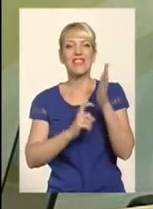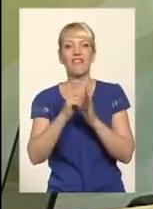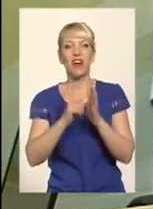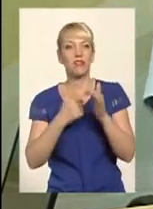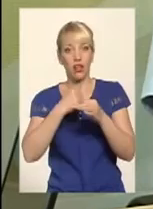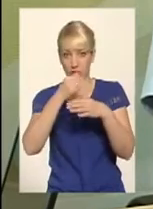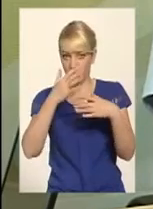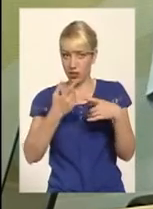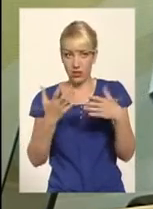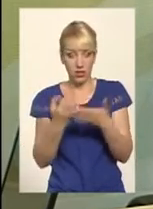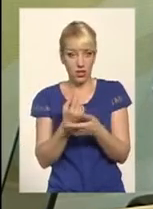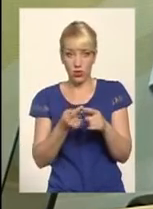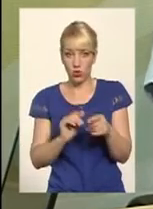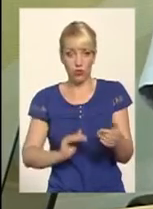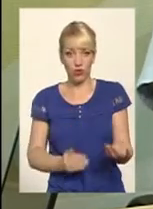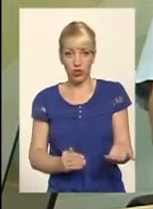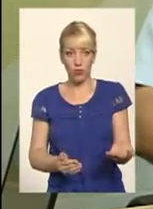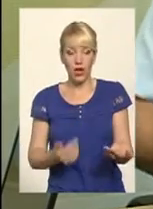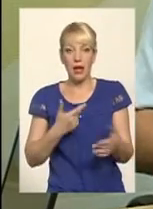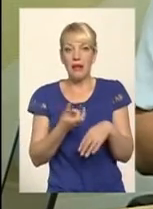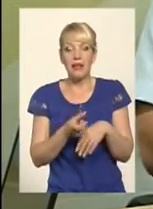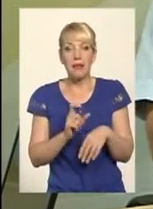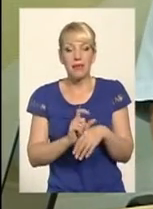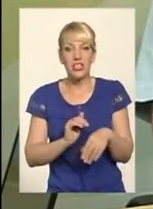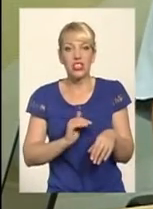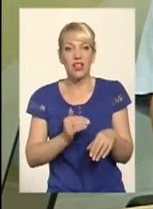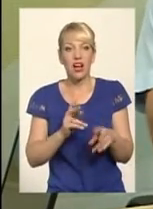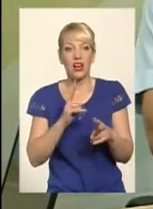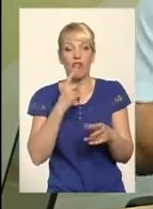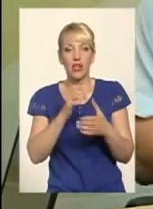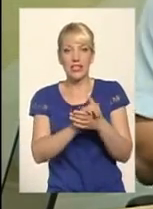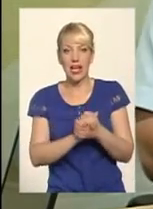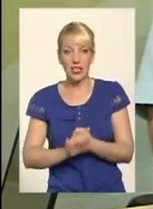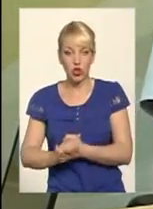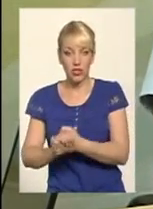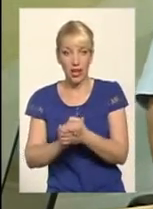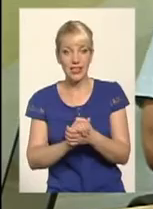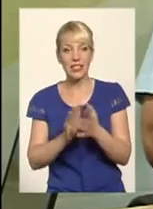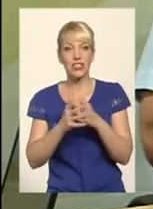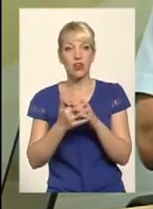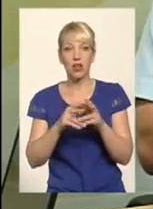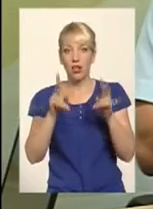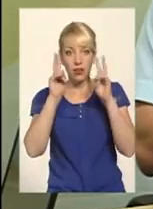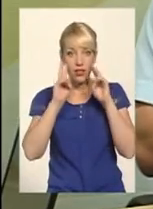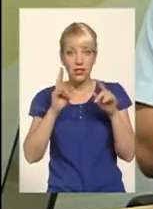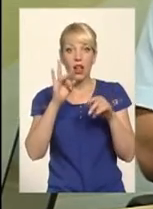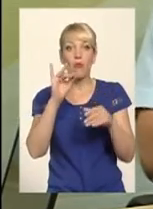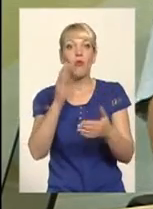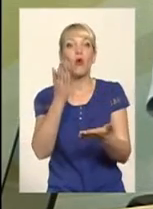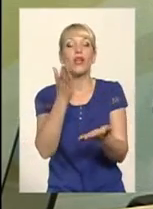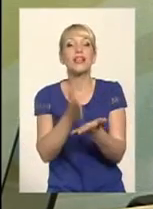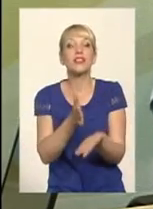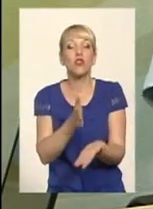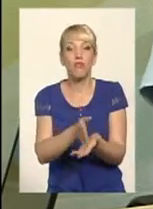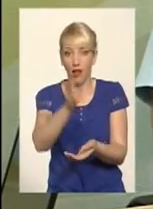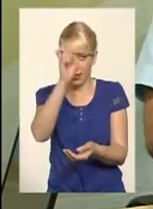міг знайти цю фірму. І більшість аграріїв, з якими я говорив, з Асоціацією сільгоспвиробників Хмельницької області, не знали про існування такої державної структури.